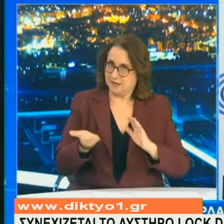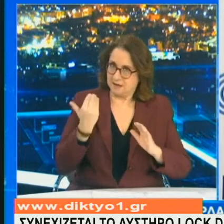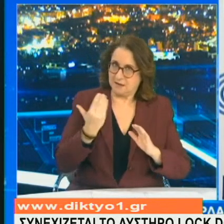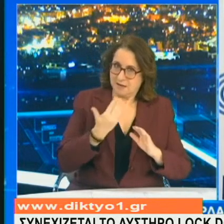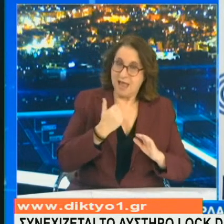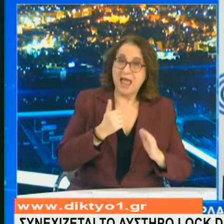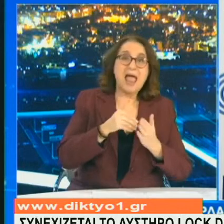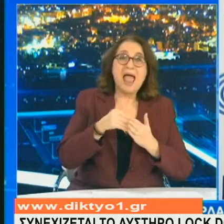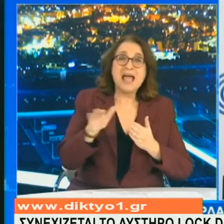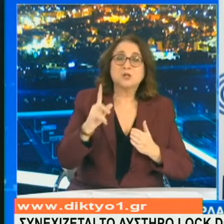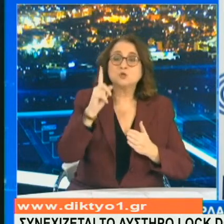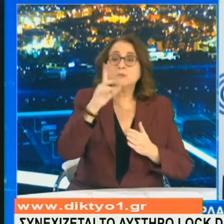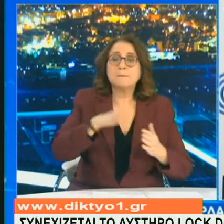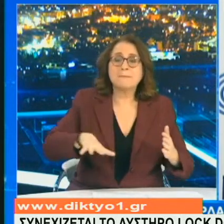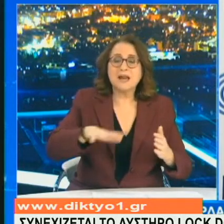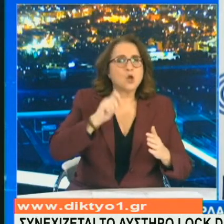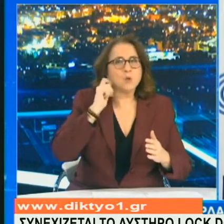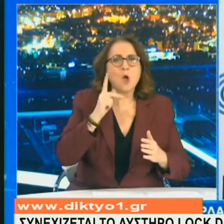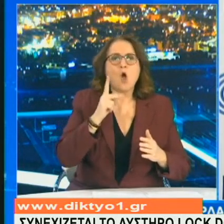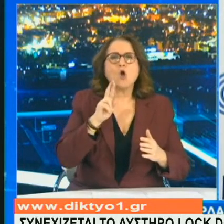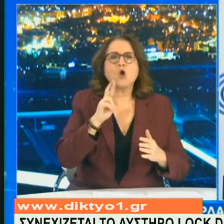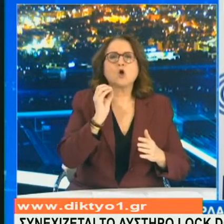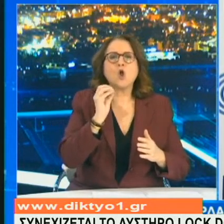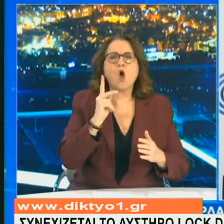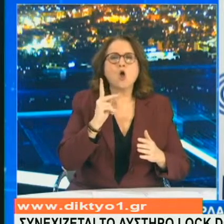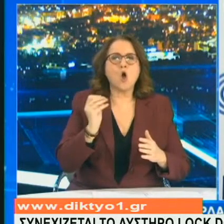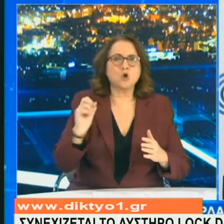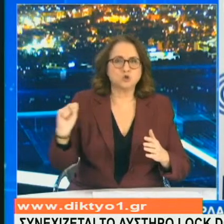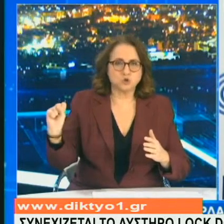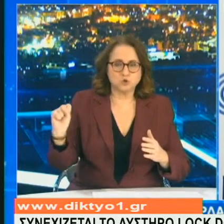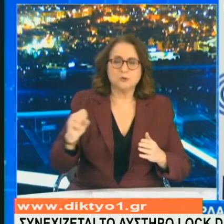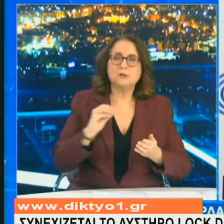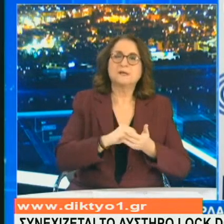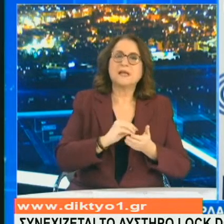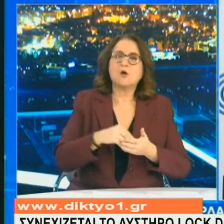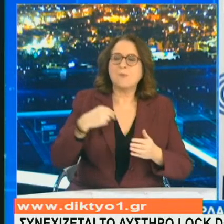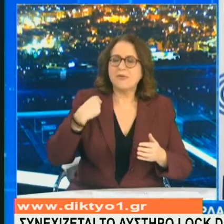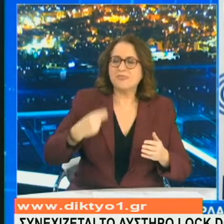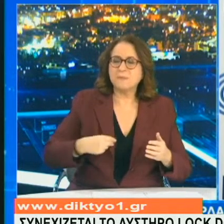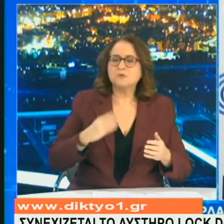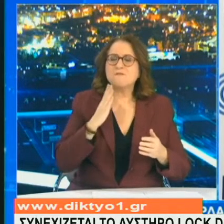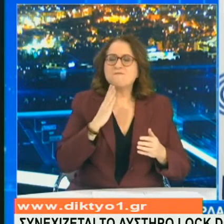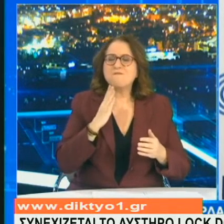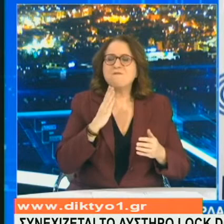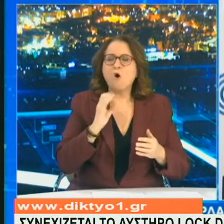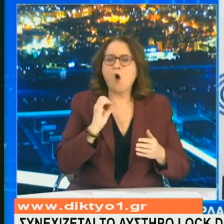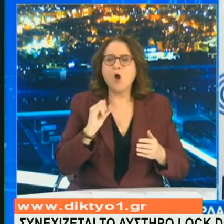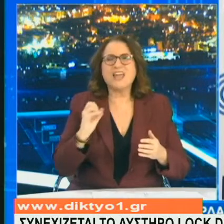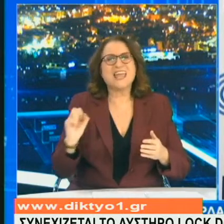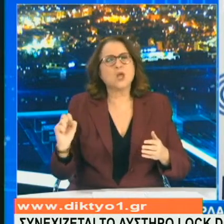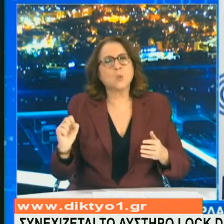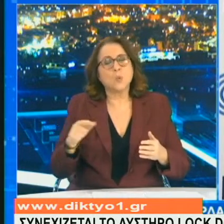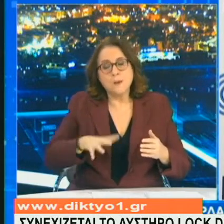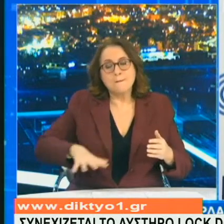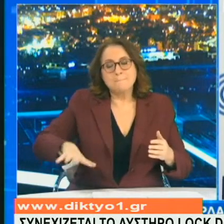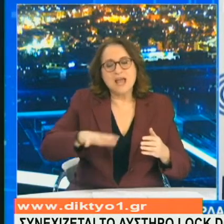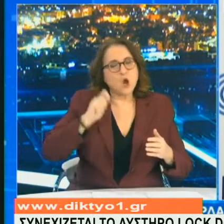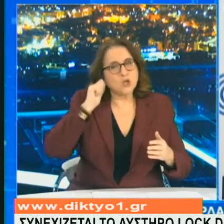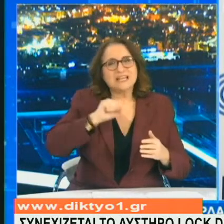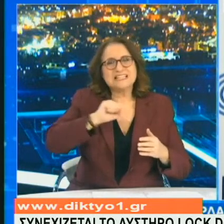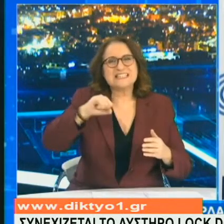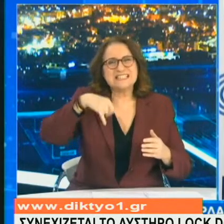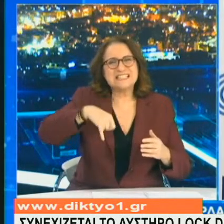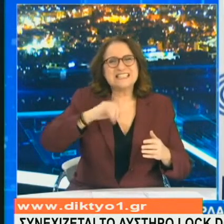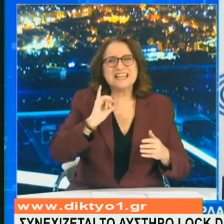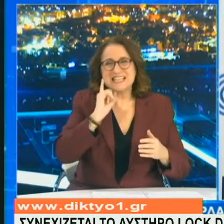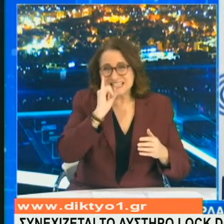Δημοτικής Κοινότητας Κρόκου και στο Δήμο Βοΐου πλην της Δημοτικής Ενότητας Σιάτιστας, λόγω της βελτίωσης επιδημιολογικής εικόνας